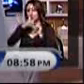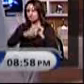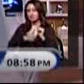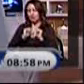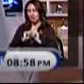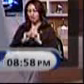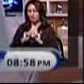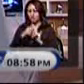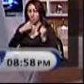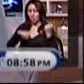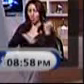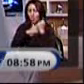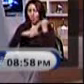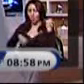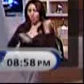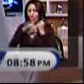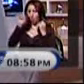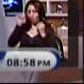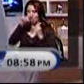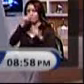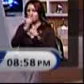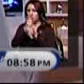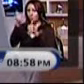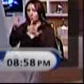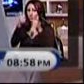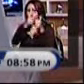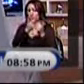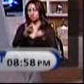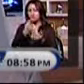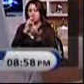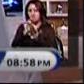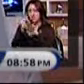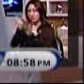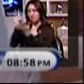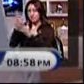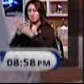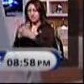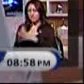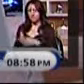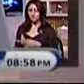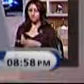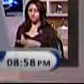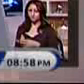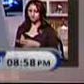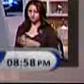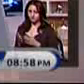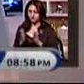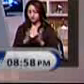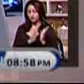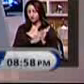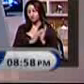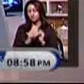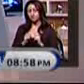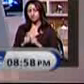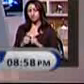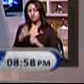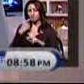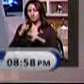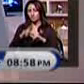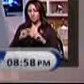دي ليها وزن في العالم كبير جدا. فانت ليه بتعمل كده؟ بس خليني برضه اسالك، يعني هل فكرة الاستقالات،